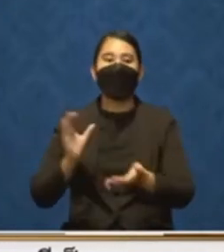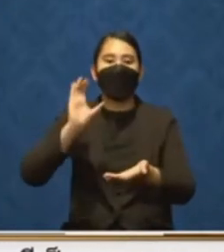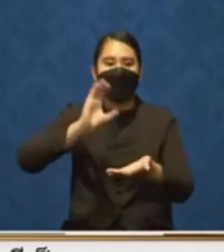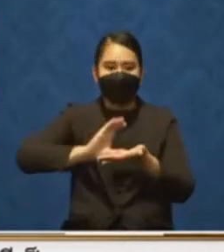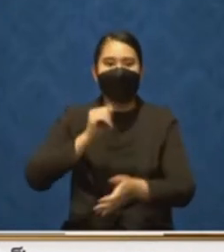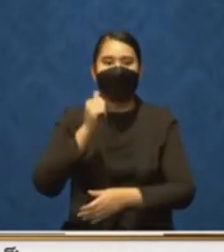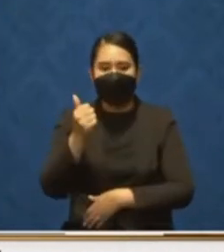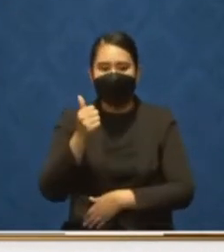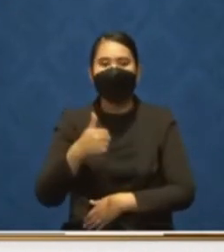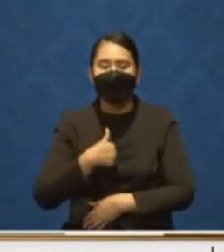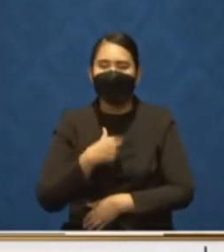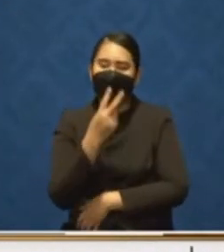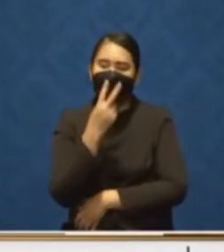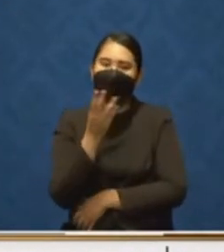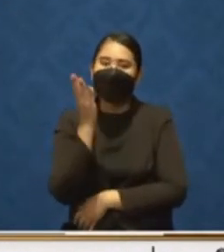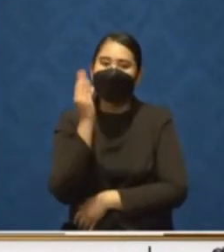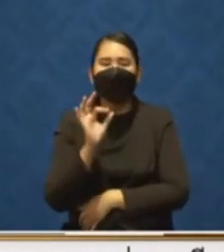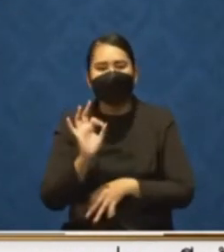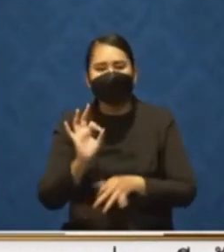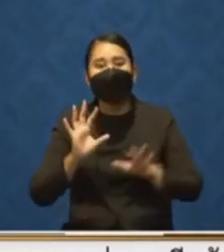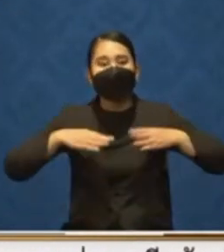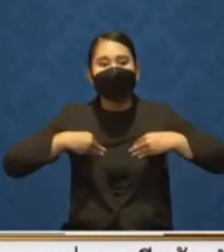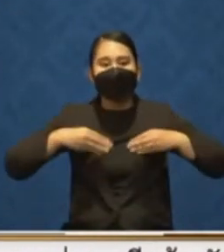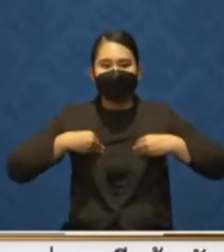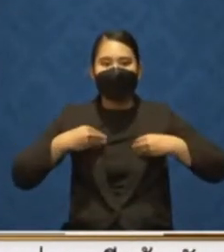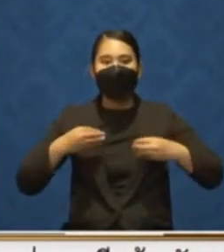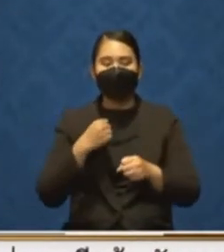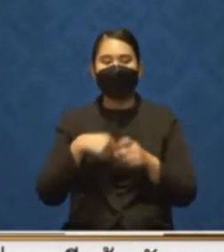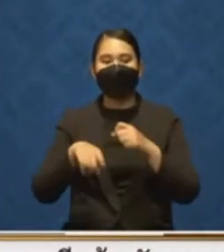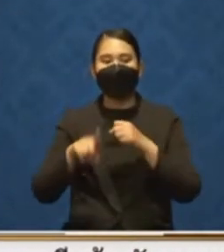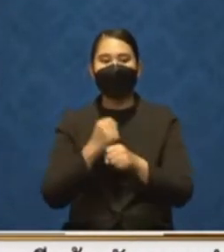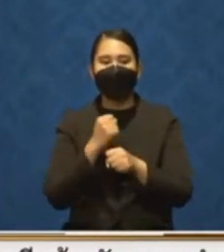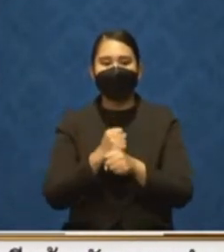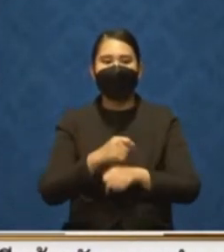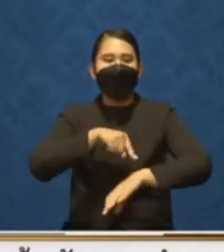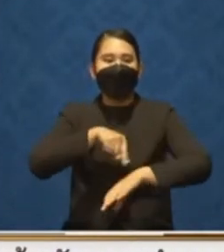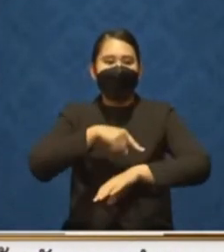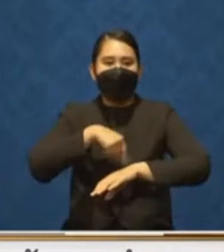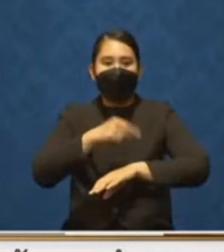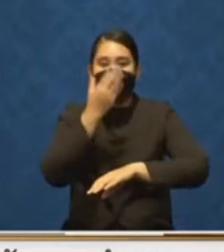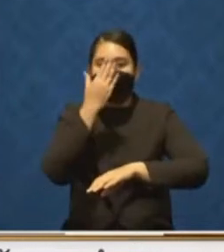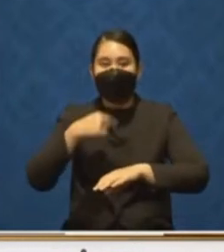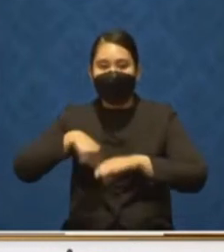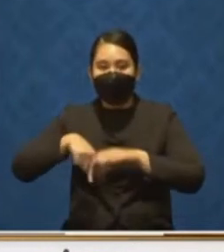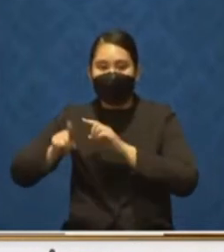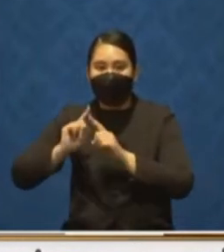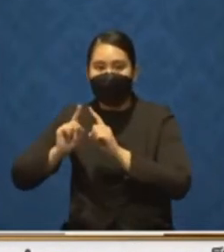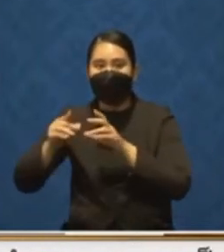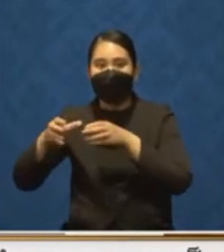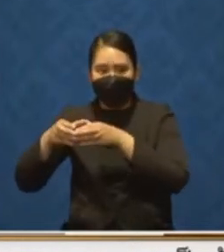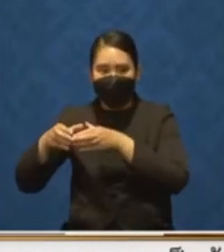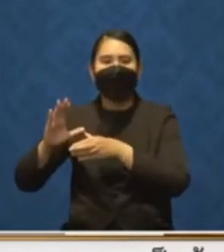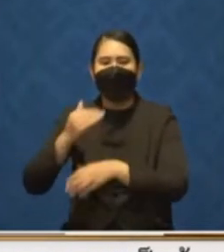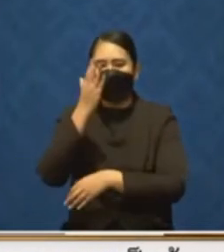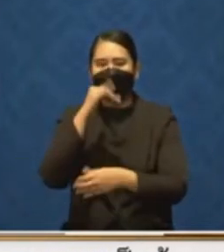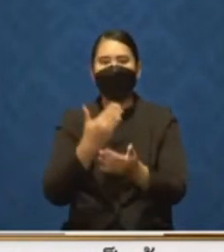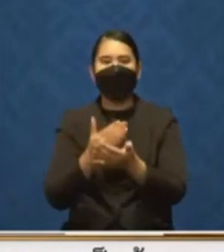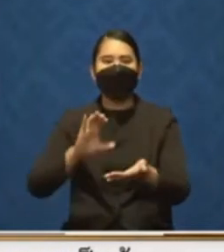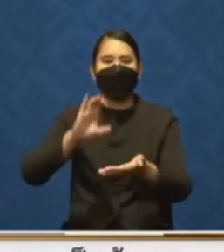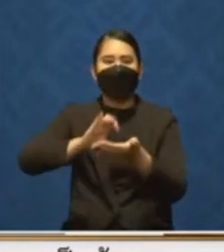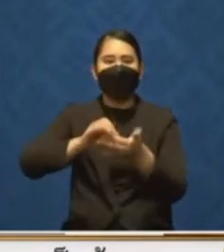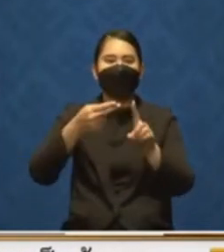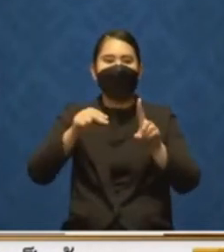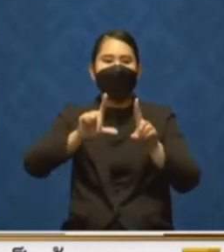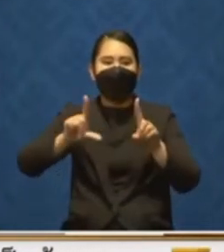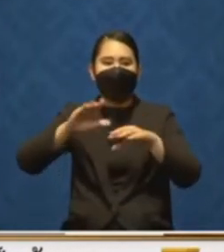ที่ฟังดูเขาก็เขาก็รับน่ะน่ะเขาก็รับที่จะไปที่มันช้านิดหน่อยเนี่ยก็ไปคุยกันต่อนะทุกอย่างมันเป็นกันทุนหลายหมื่นล้านนะ